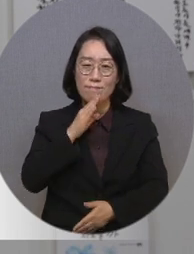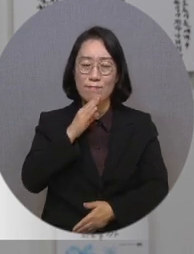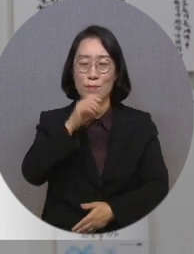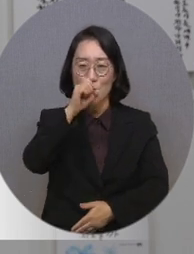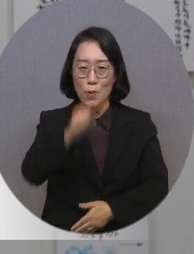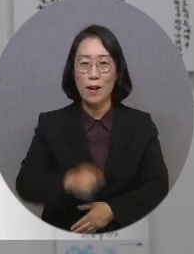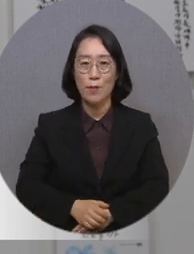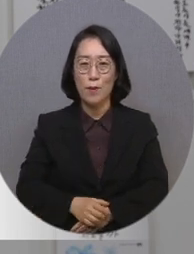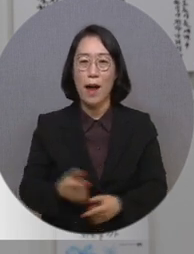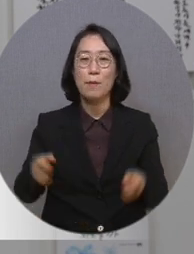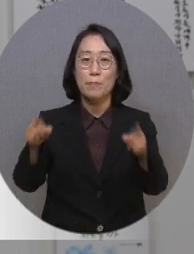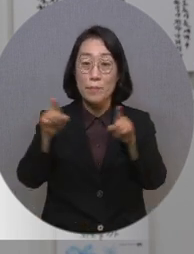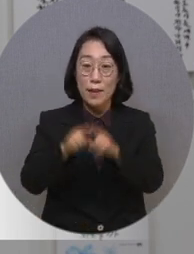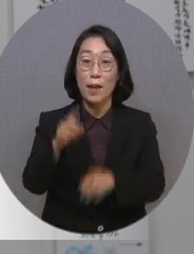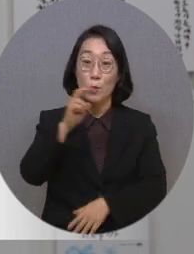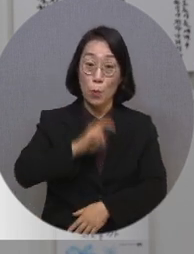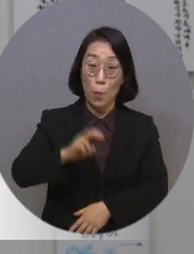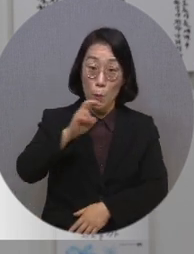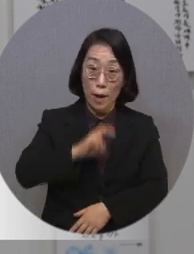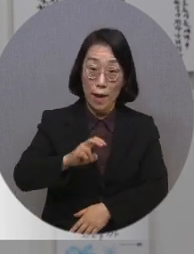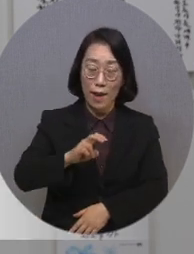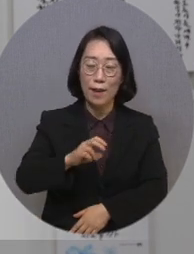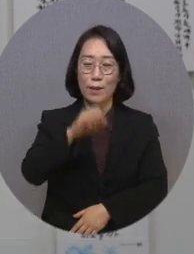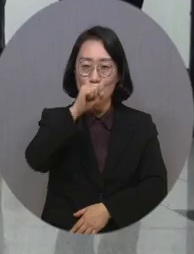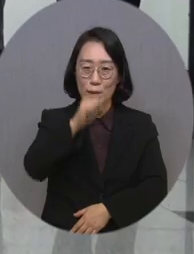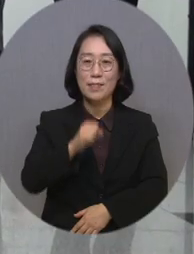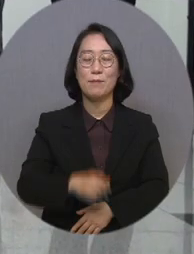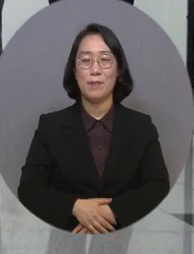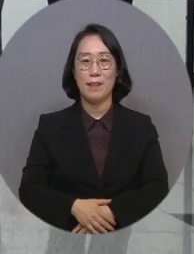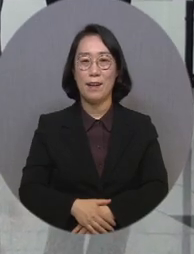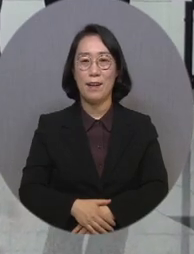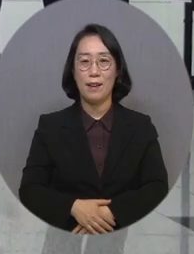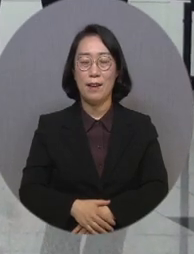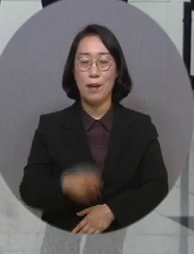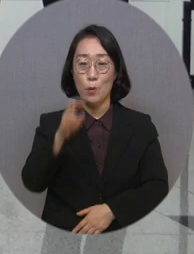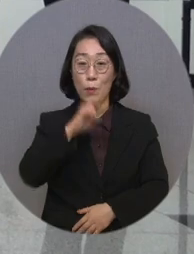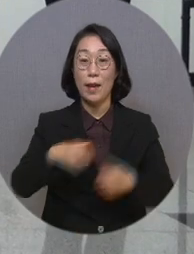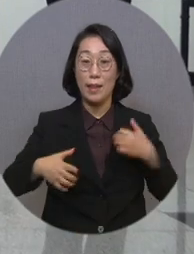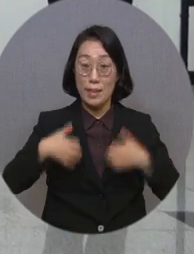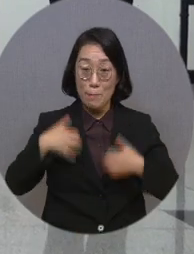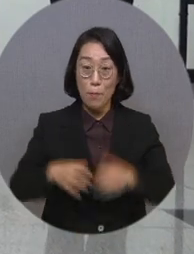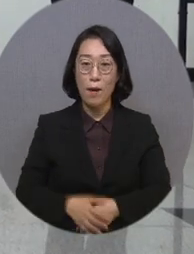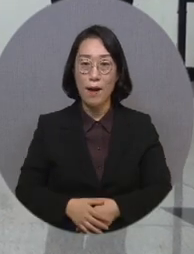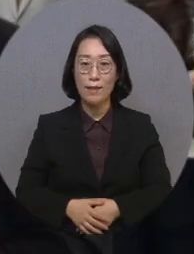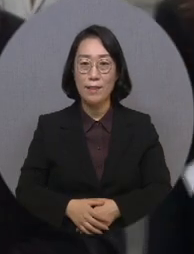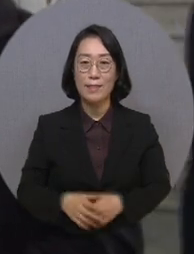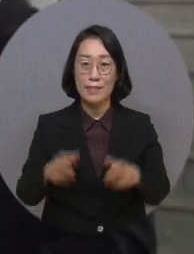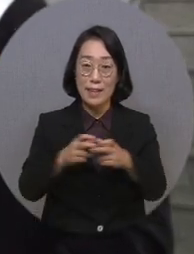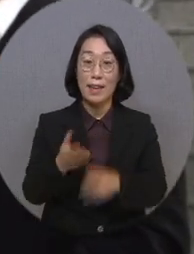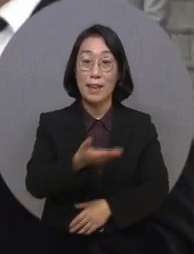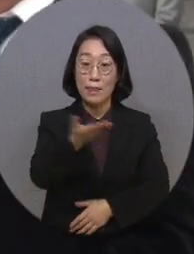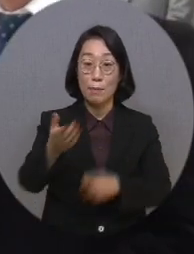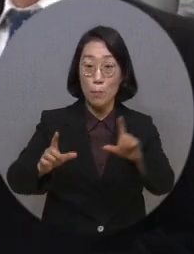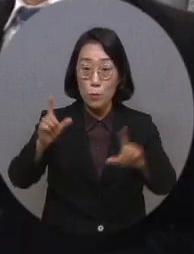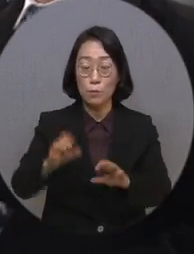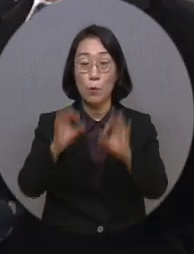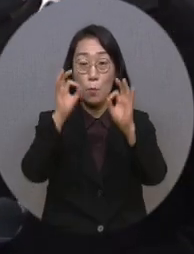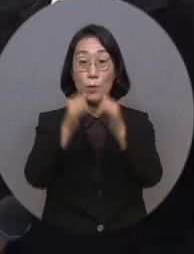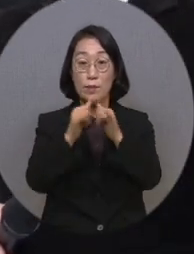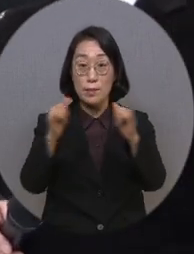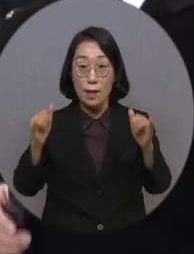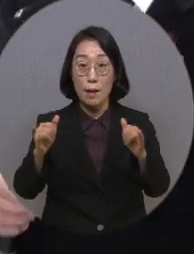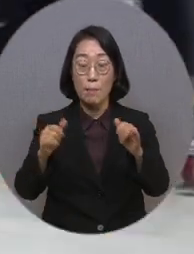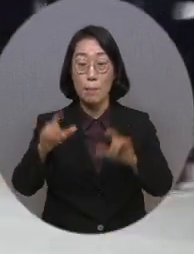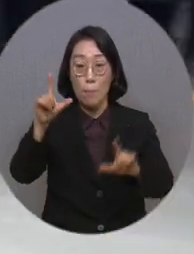함께 노래할 수 있어서 굉장히 의미 있었습니다. 노래로 기뻐하는 발음터 식구들의 모습에도, 감상하는